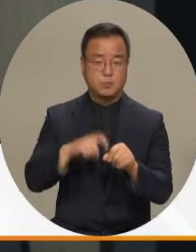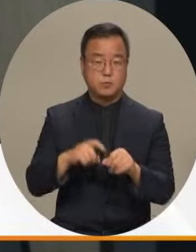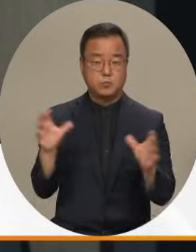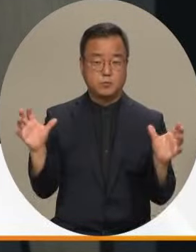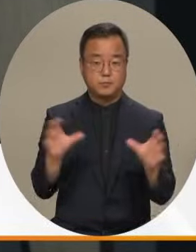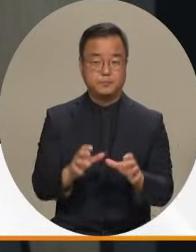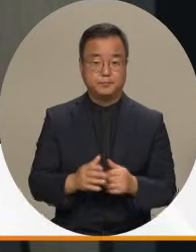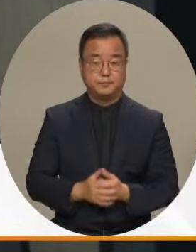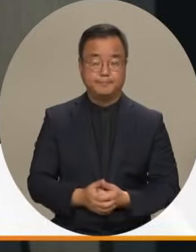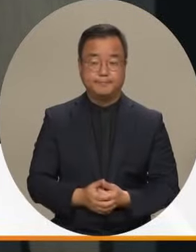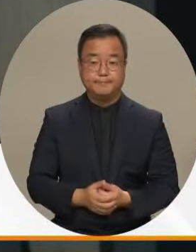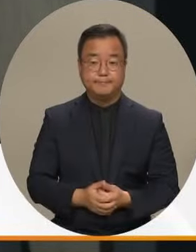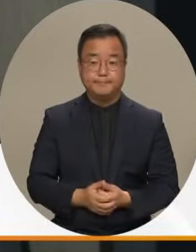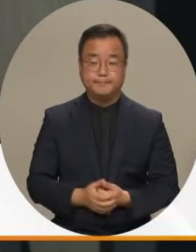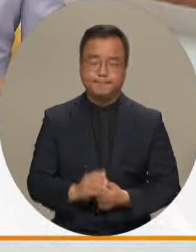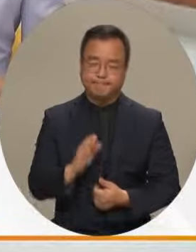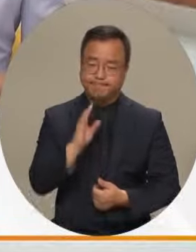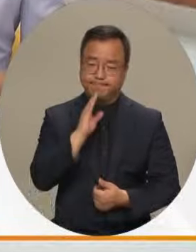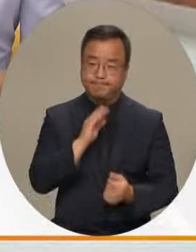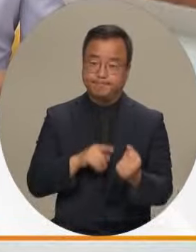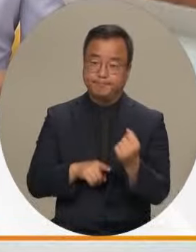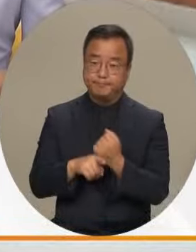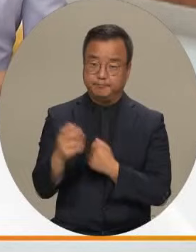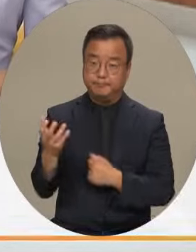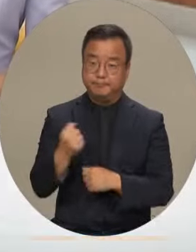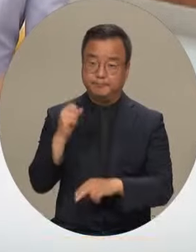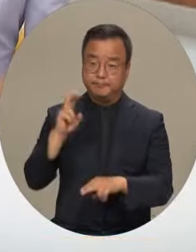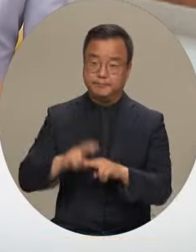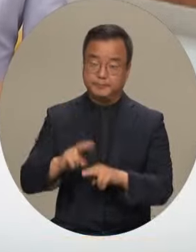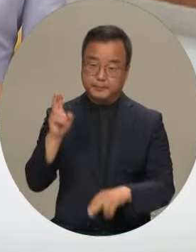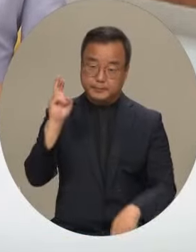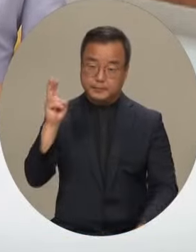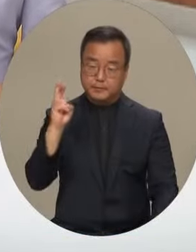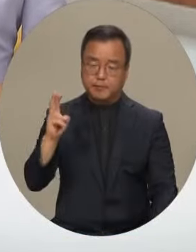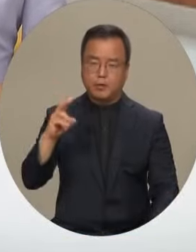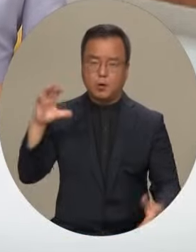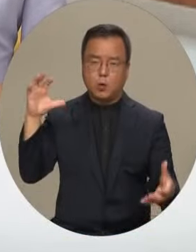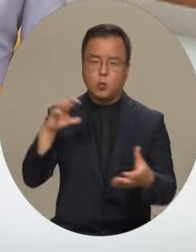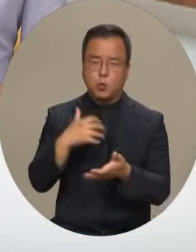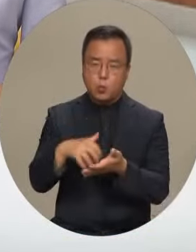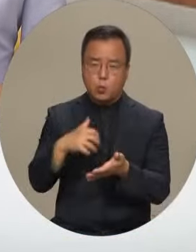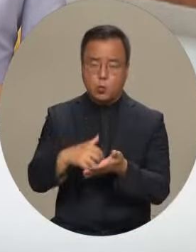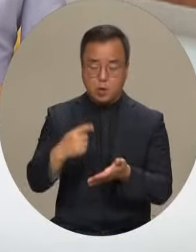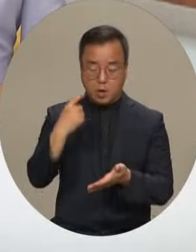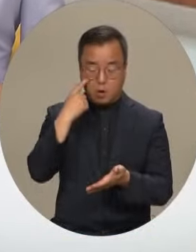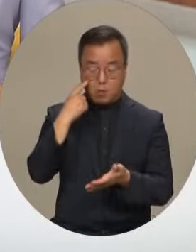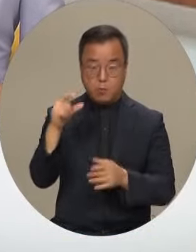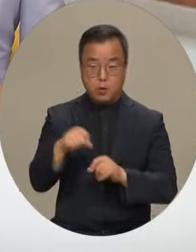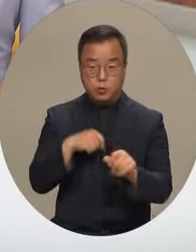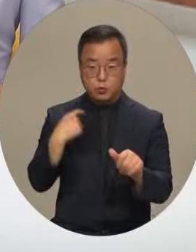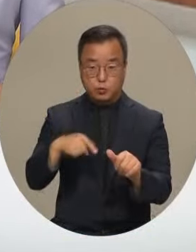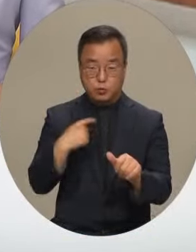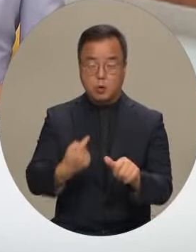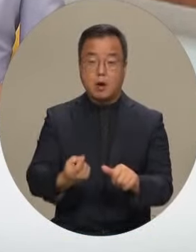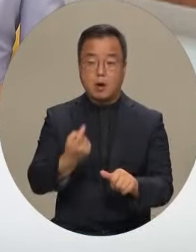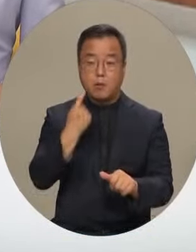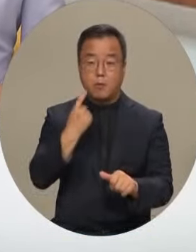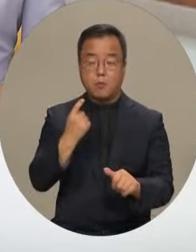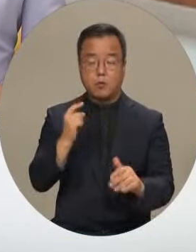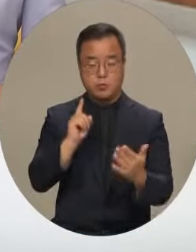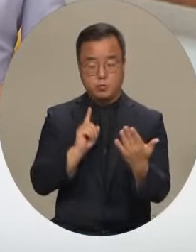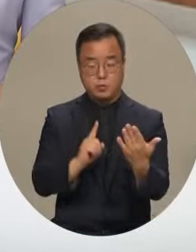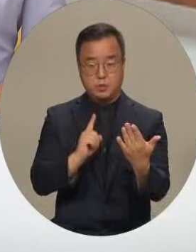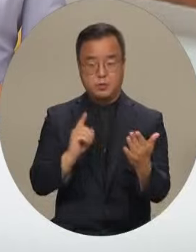것이기도 하고요. 네, 굉장히 의미 있는 자리였을 것 같습니다. 이 통계를 보면 이 특수교육 대상자의 73%가